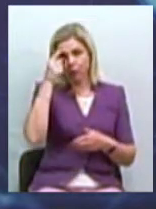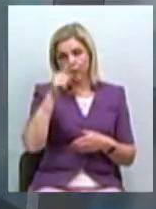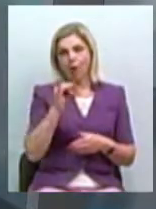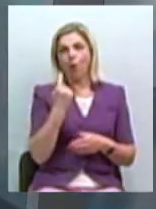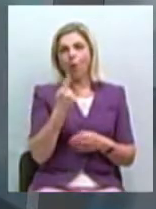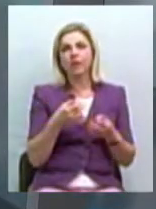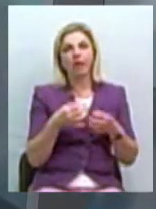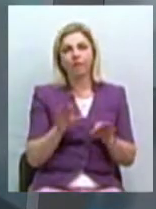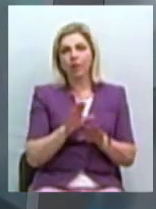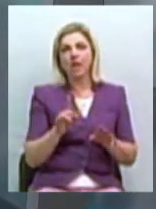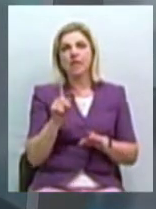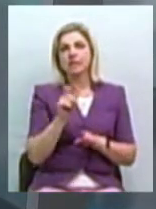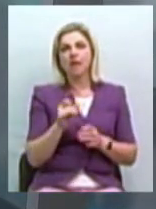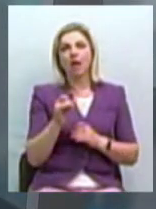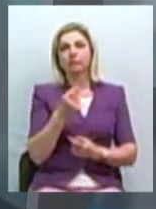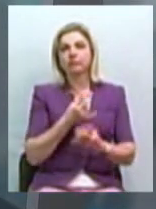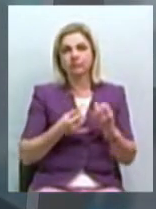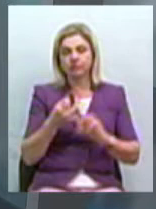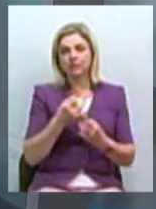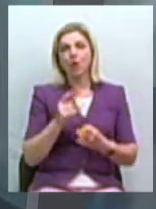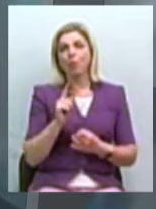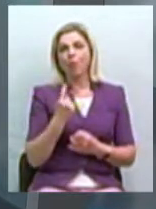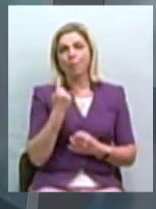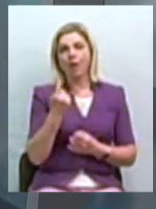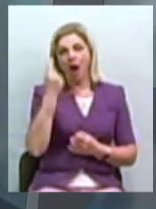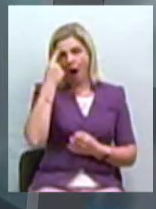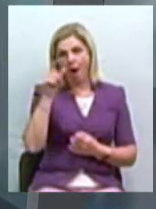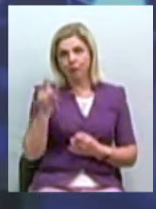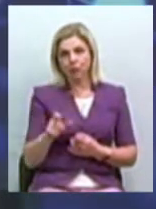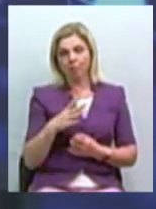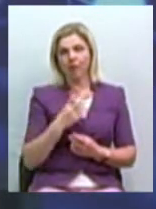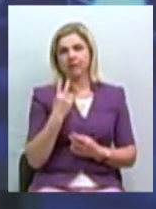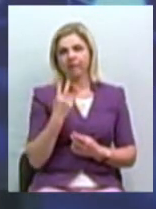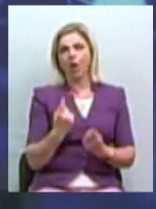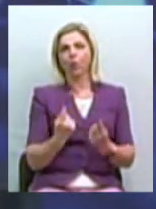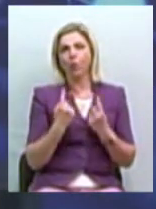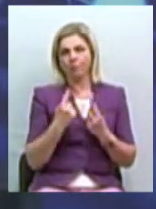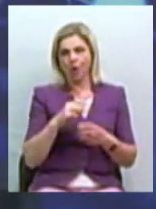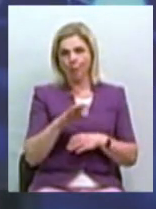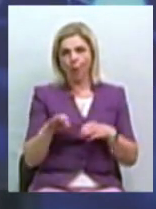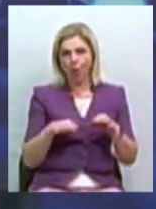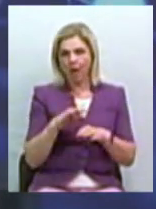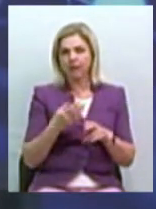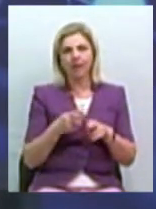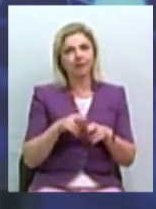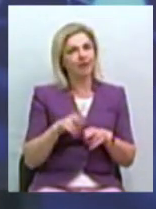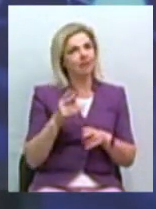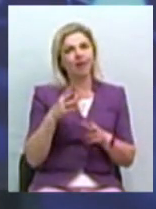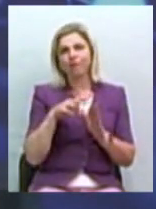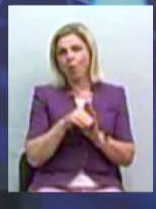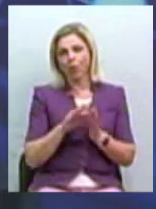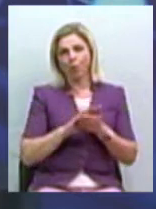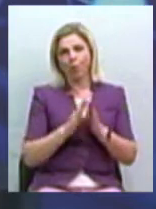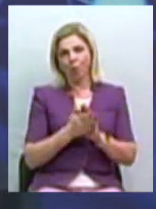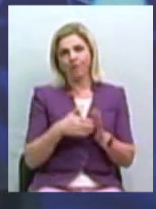за координаційною радою, оскільки був одним автором подано 2 великих проєкти, що не передбачено умовами